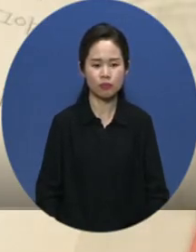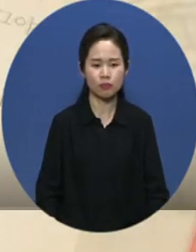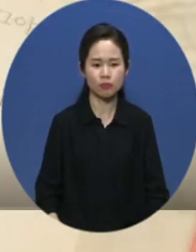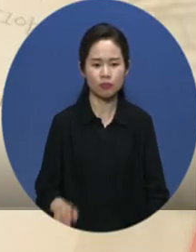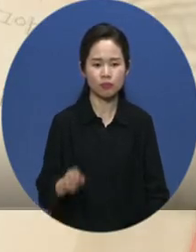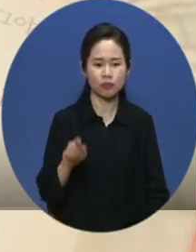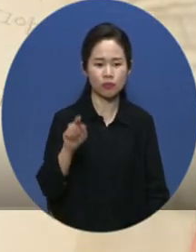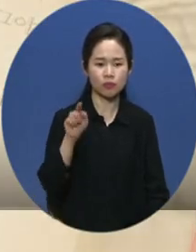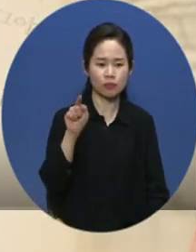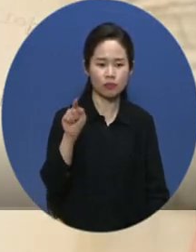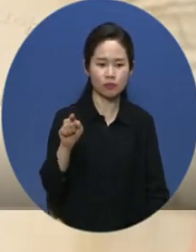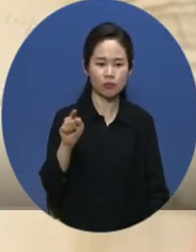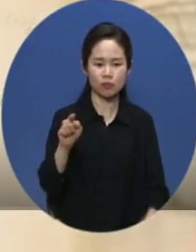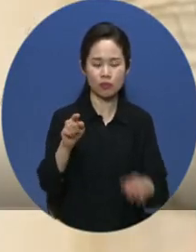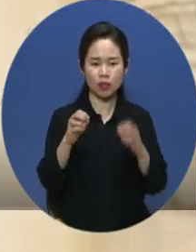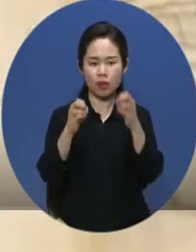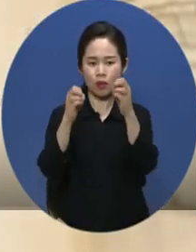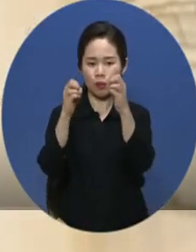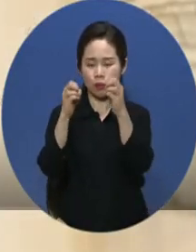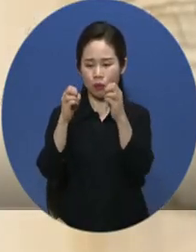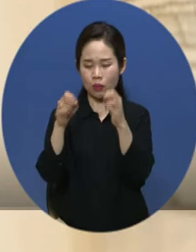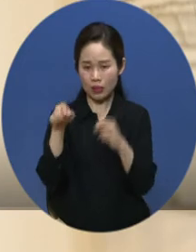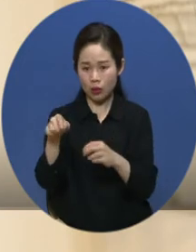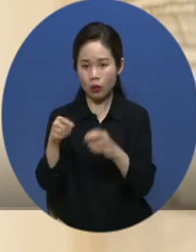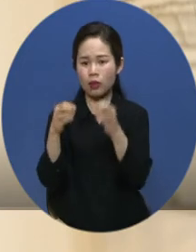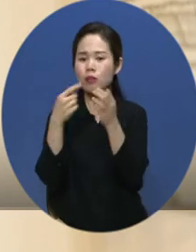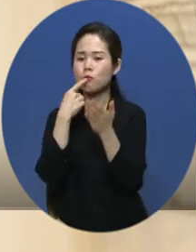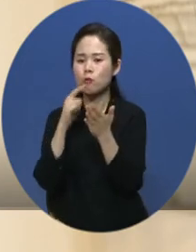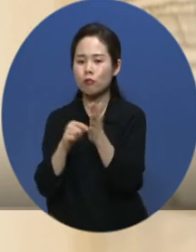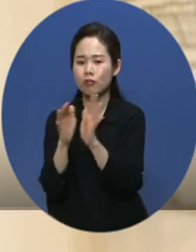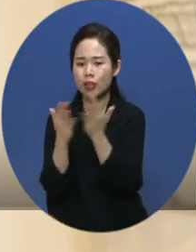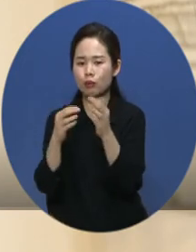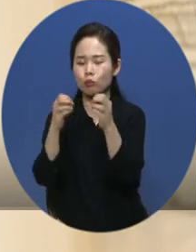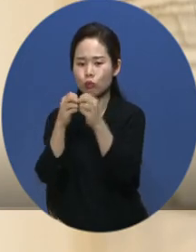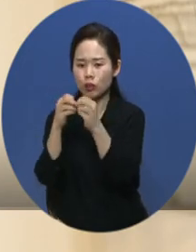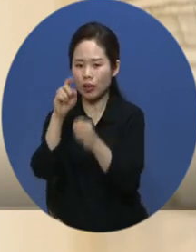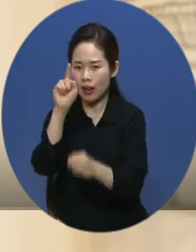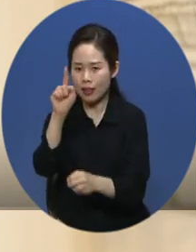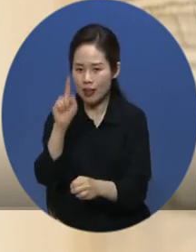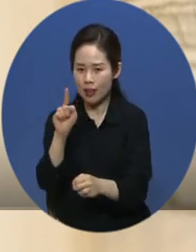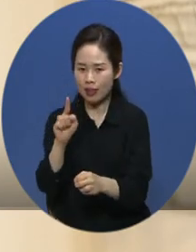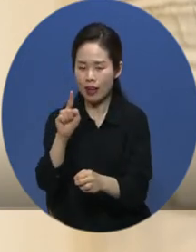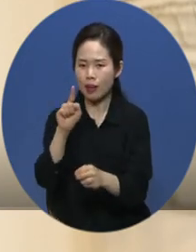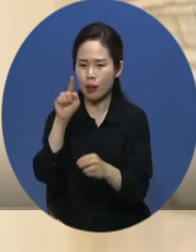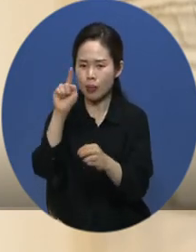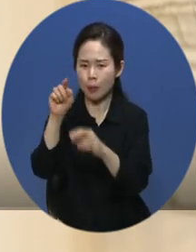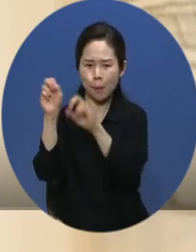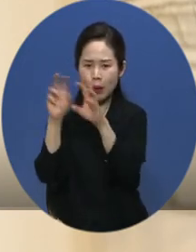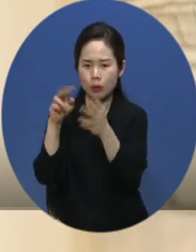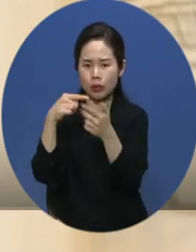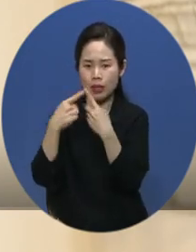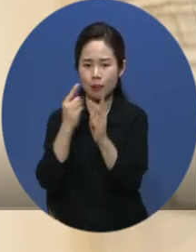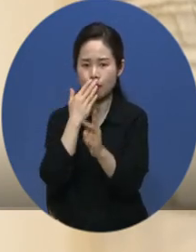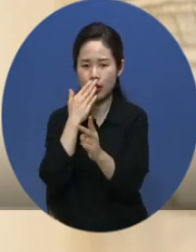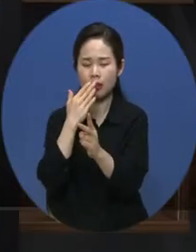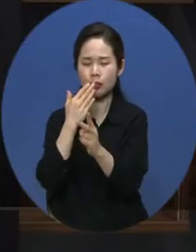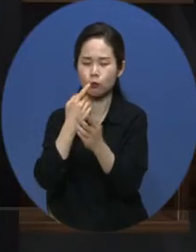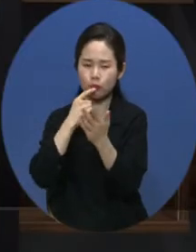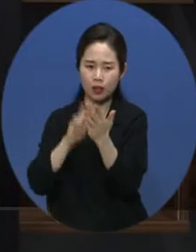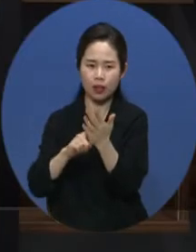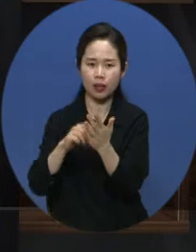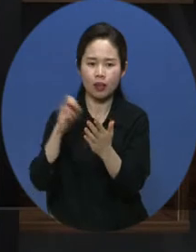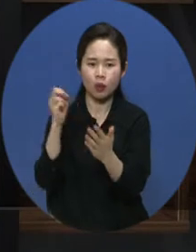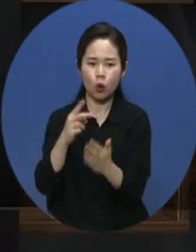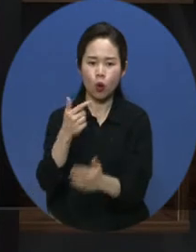한 문장 바로바로 이해를 할 수 있도록 문장을 재구성을 하는 것들, 그 다음에 논리의 흐름을 조금 더 쉽게 이해할